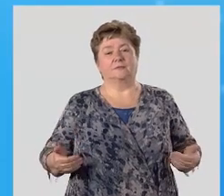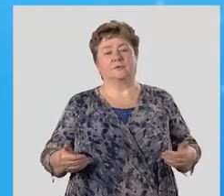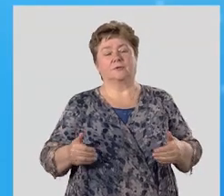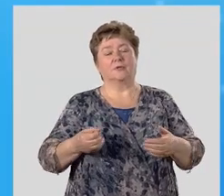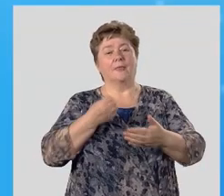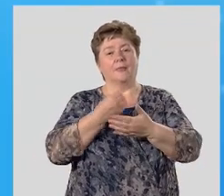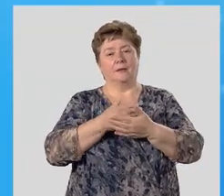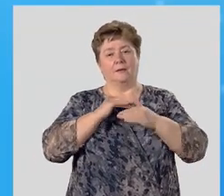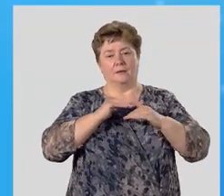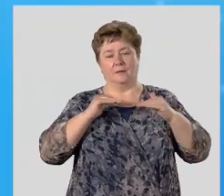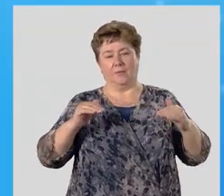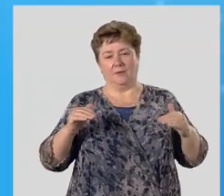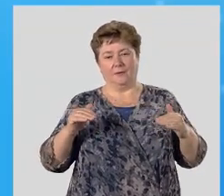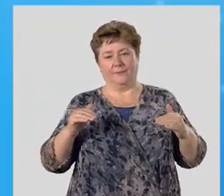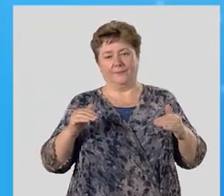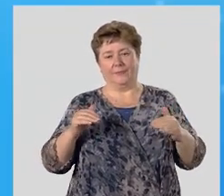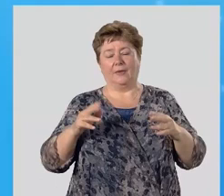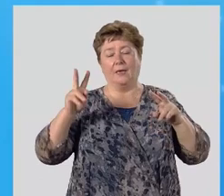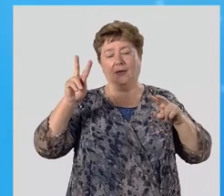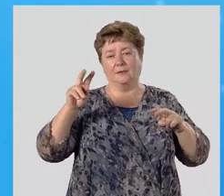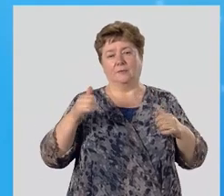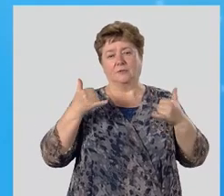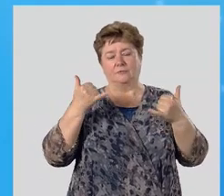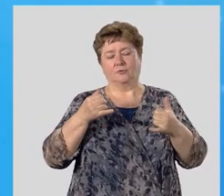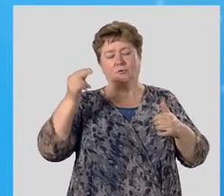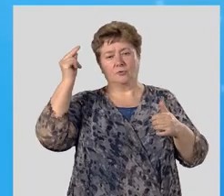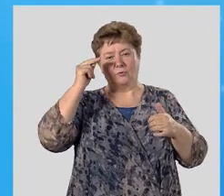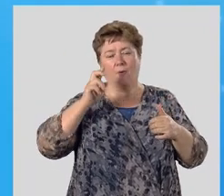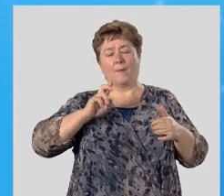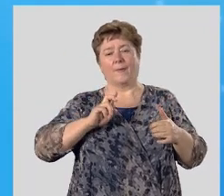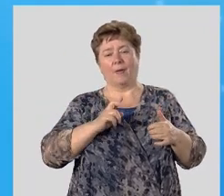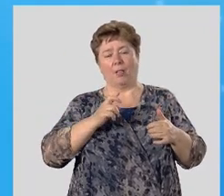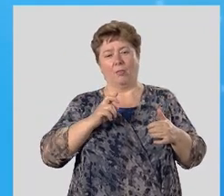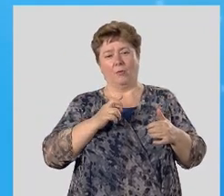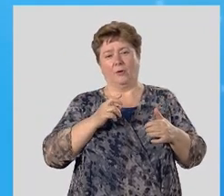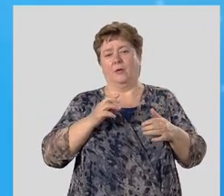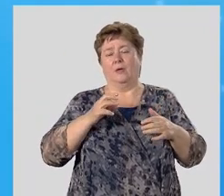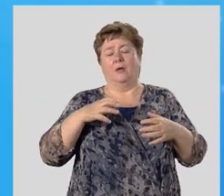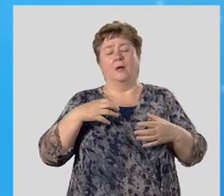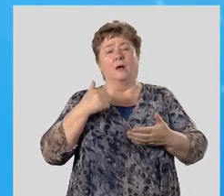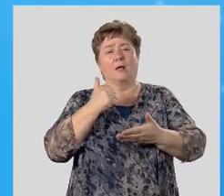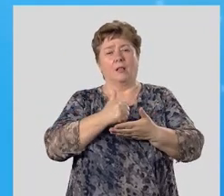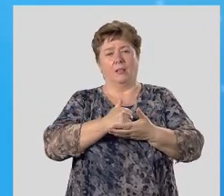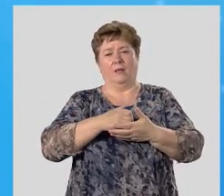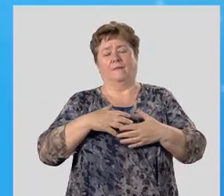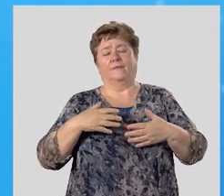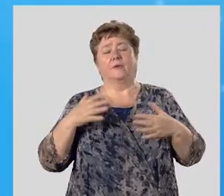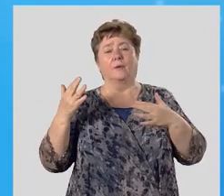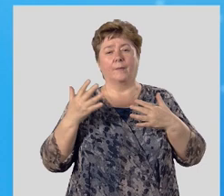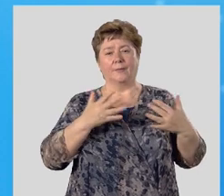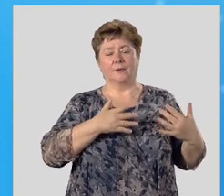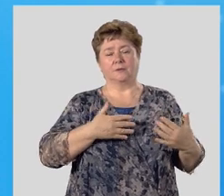Здравствуйте, дорогие ребята! Тема нашего урока по биологии – основные признаки